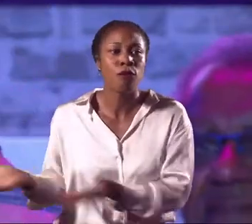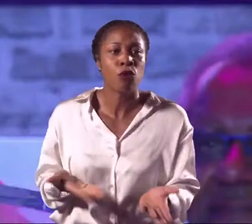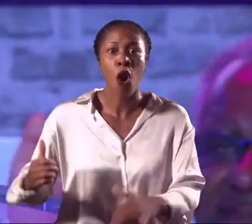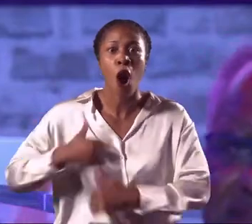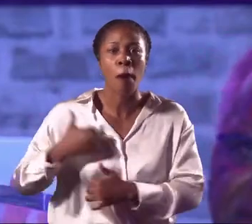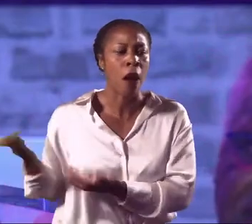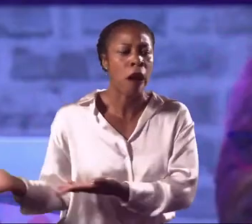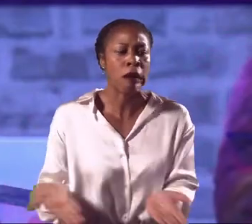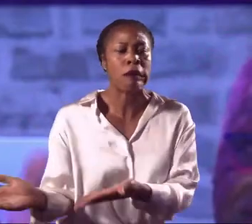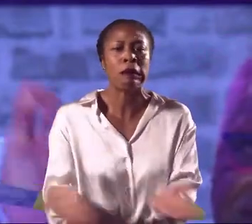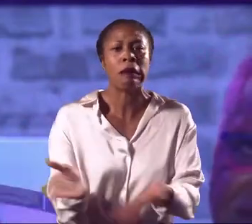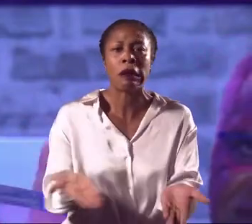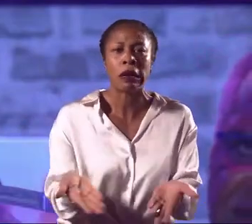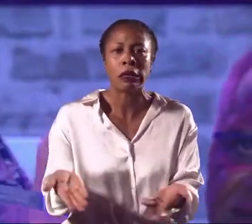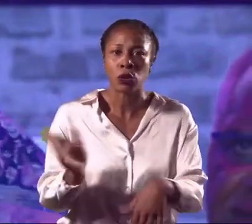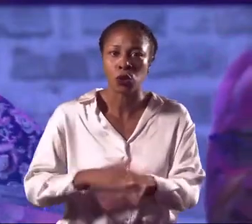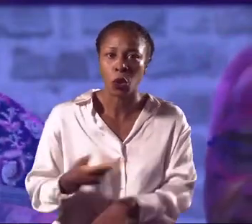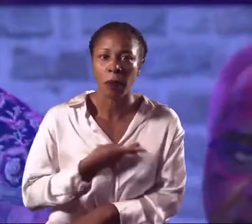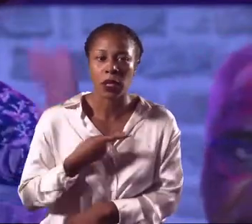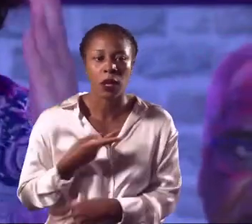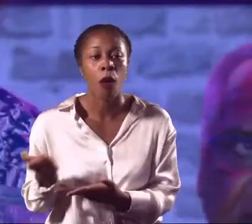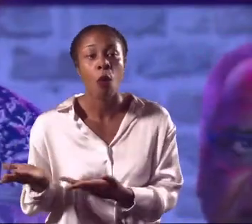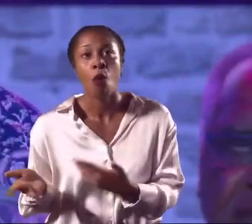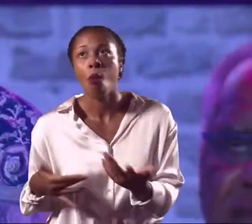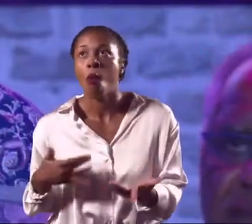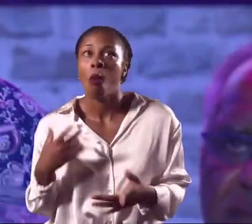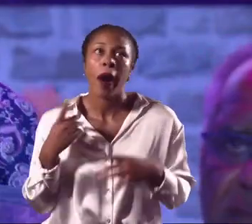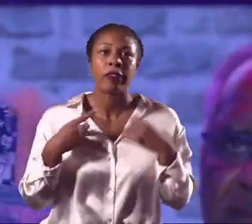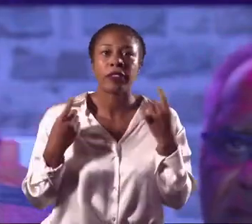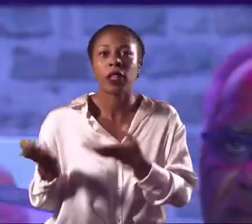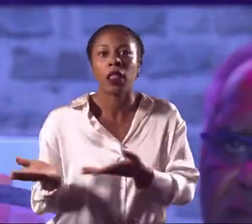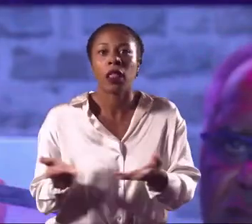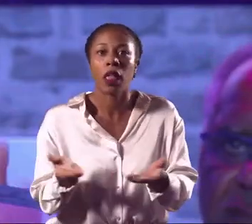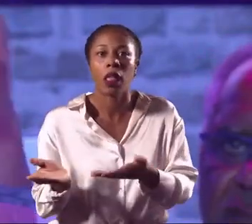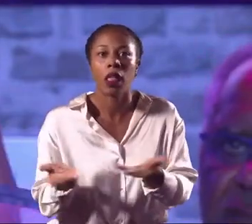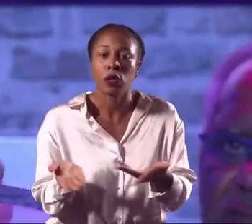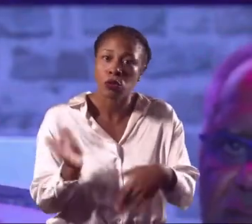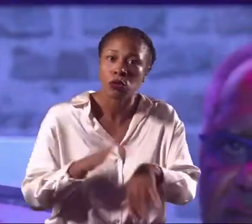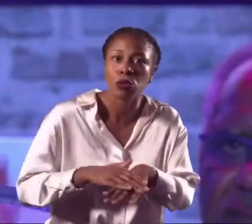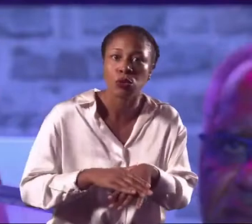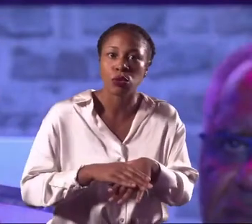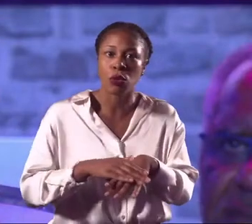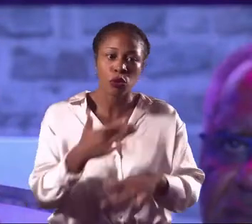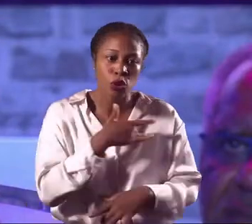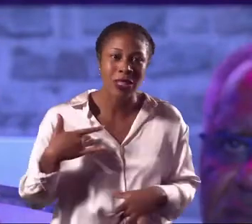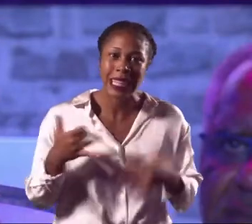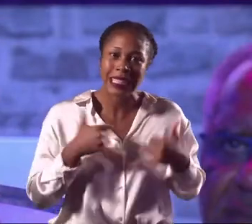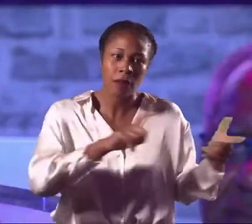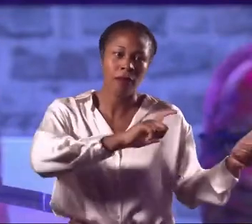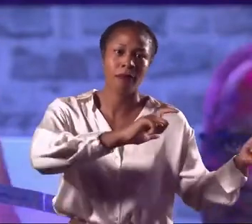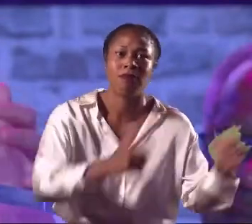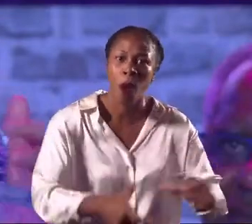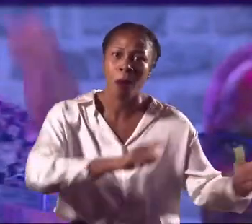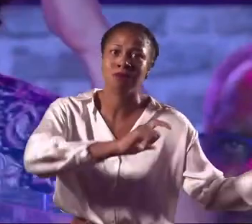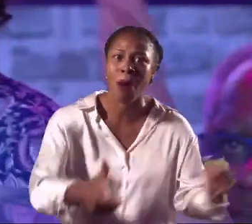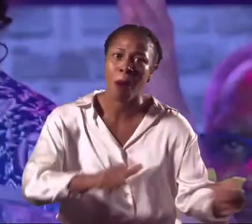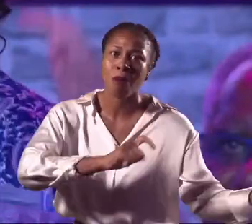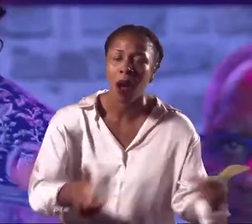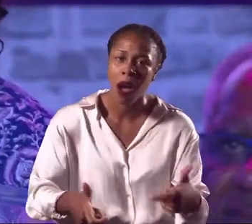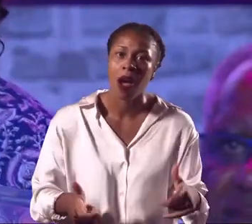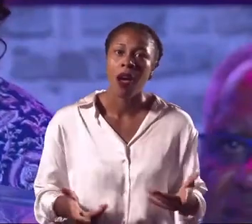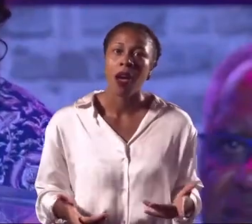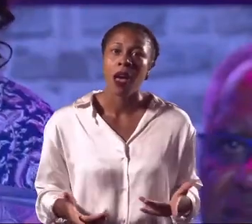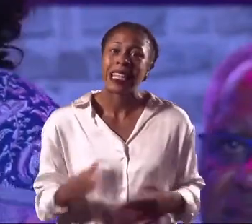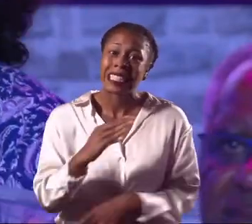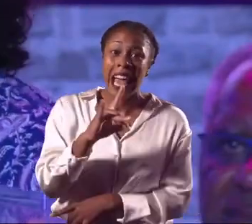l'armée que des médecins quand le système de santé s'effondre et qui n'a toujours pas tiré les leçons de la crise du Covid, qui laisse un